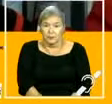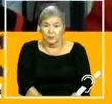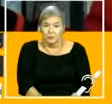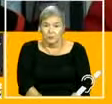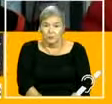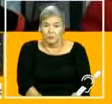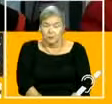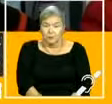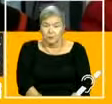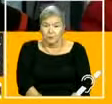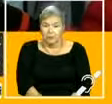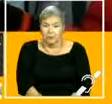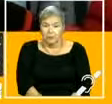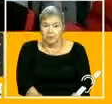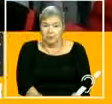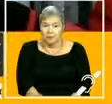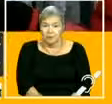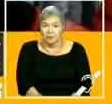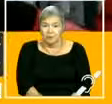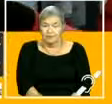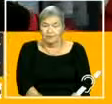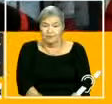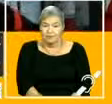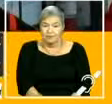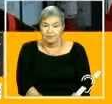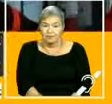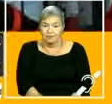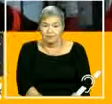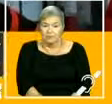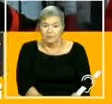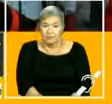my daughter finish to studying